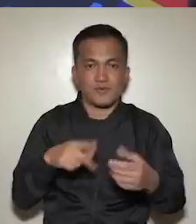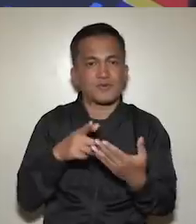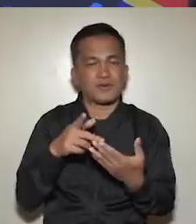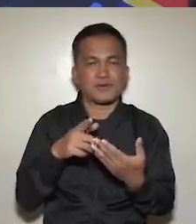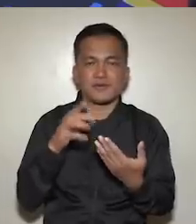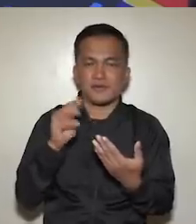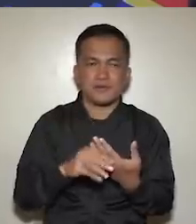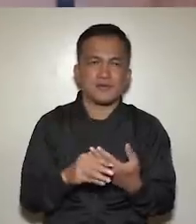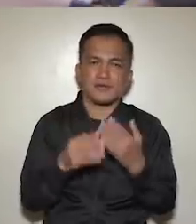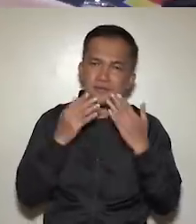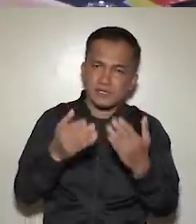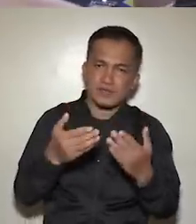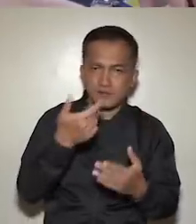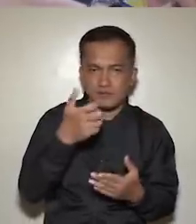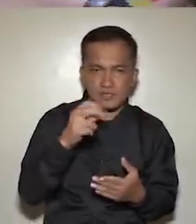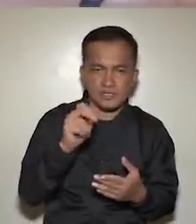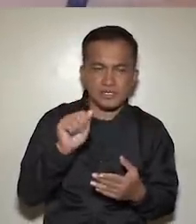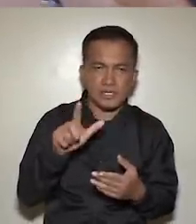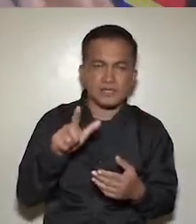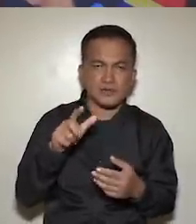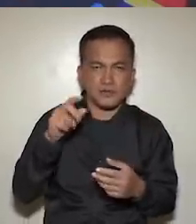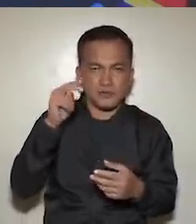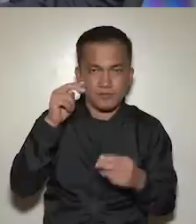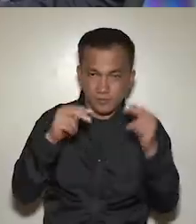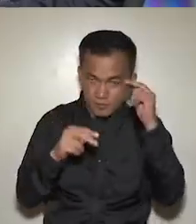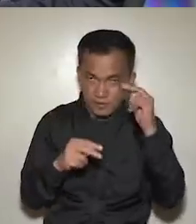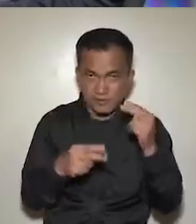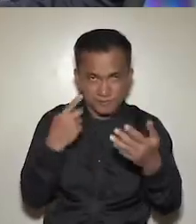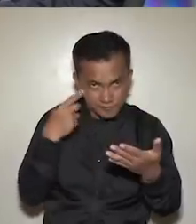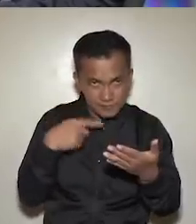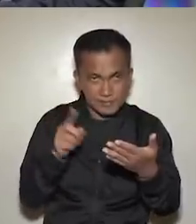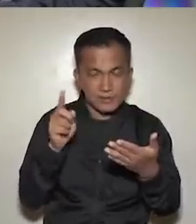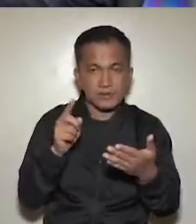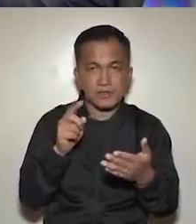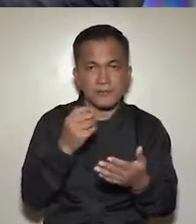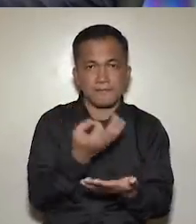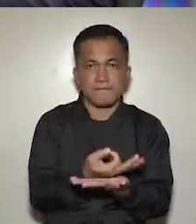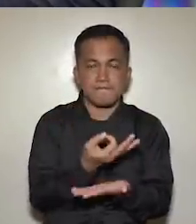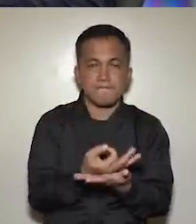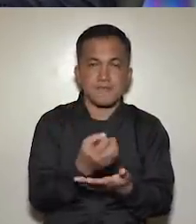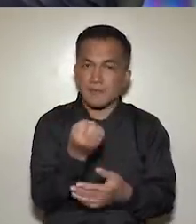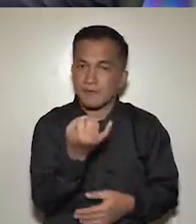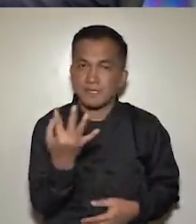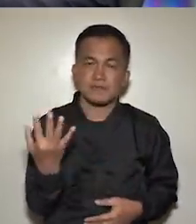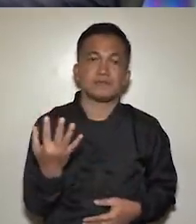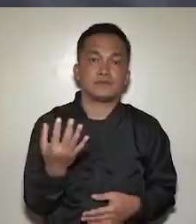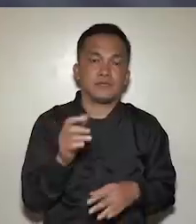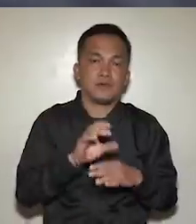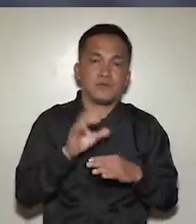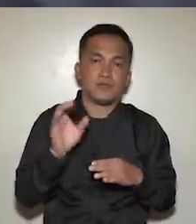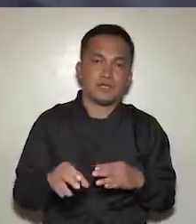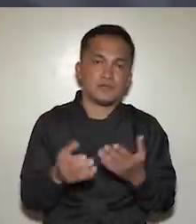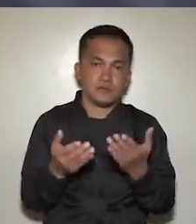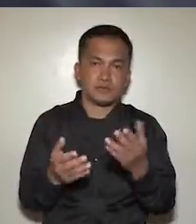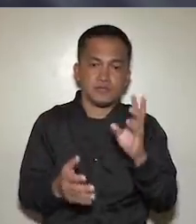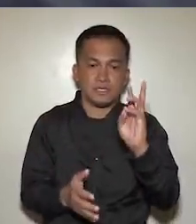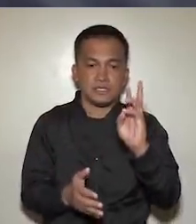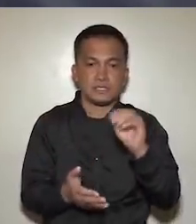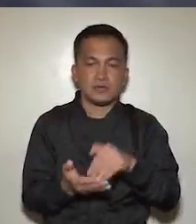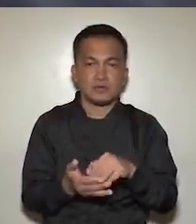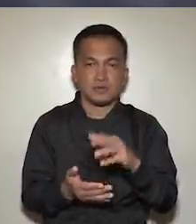mo. Thank you, General. Ibigay na natin kay General Noble, sir, pakitingnan lang yung pera, pakibilang, kung kumpleto